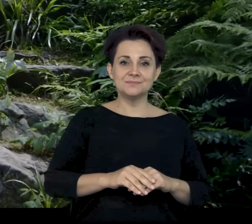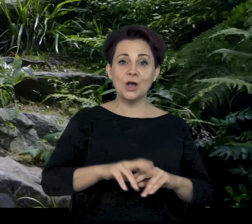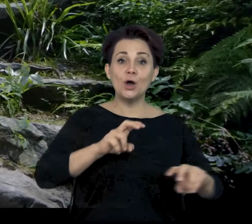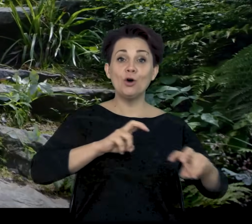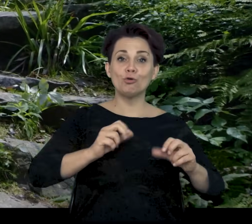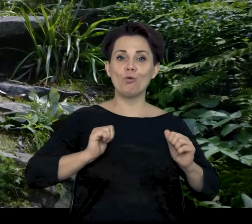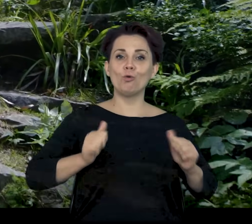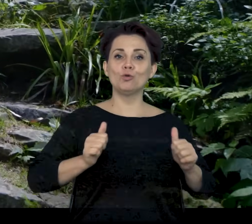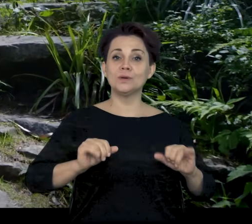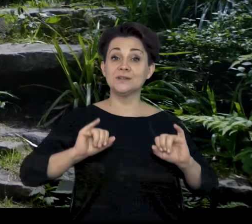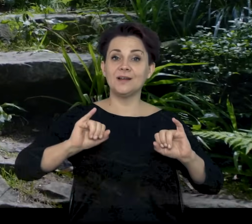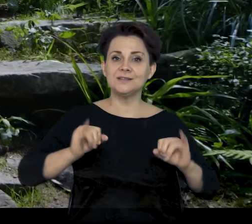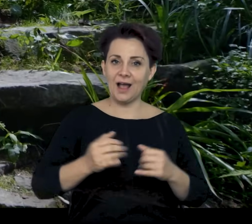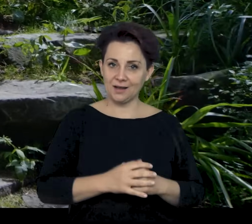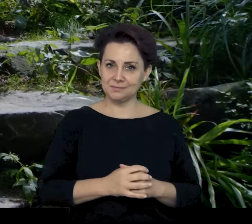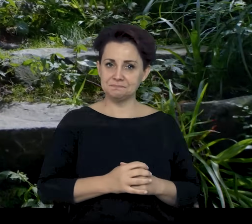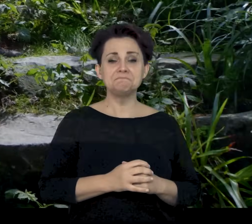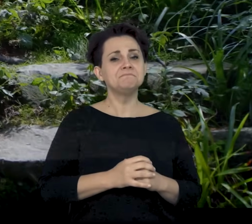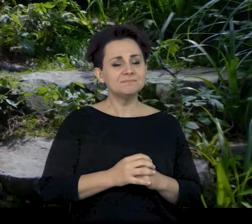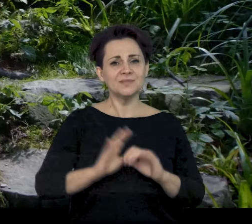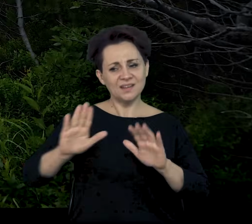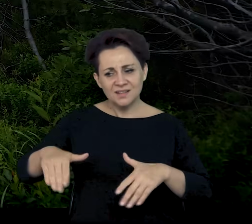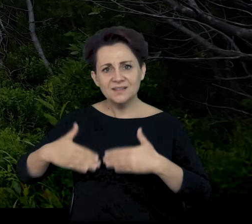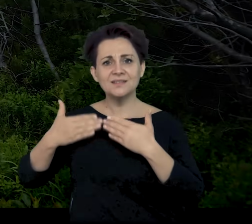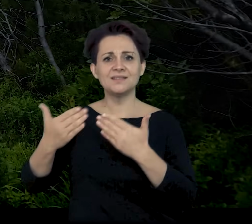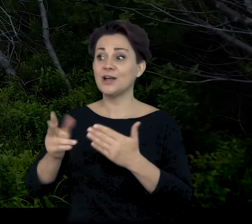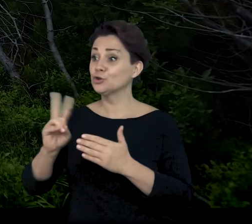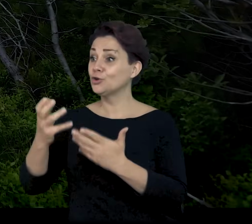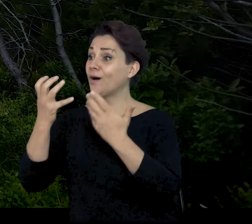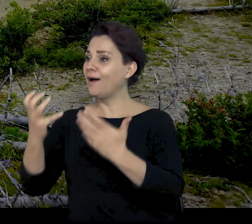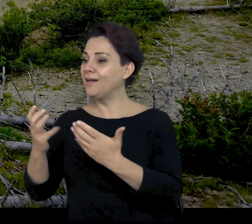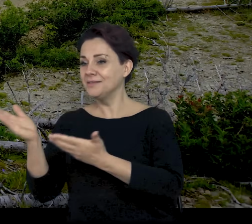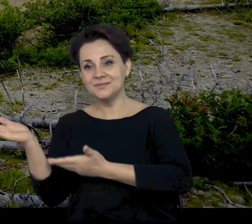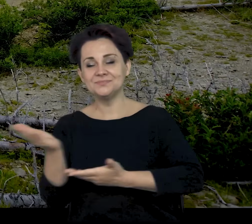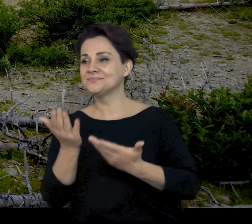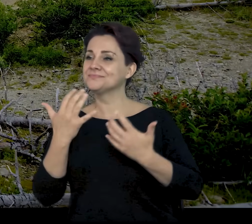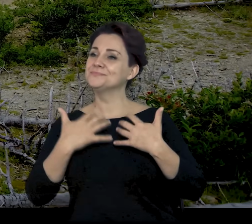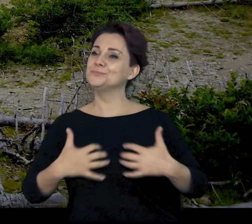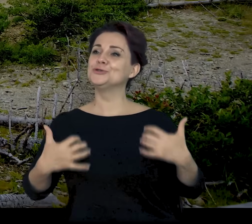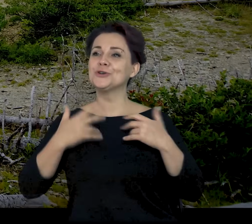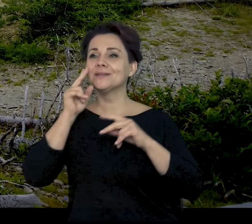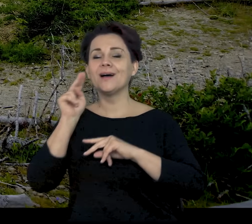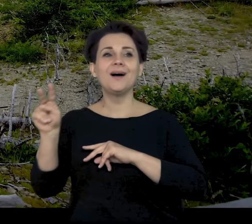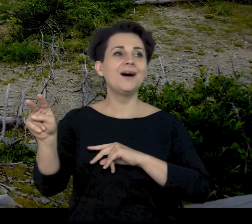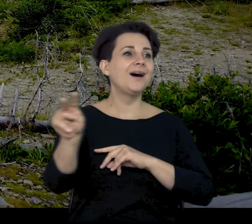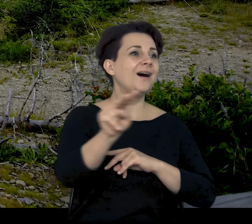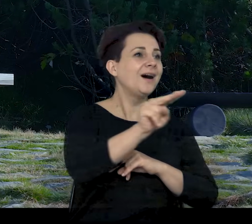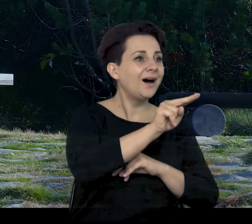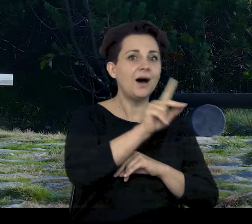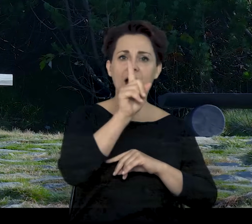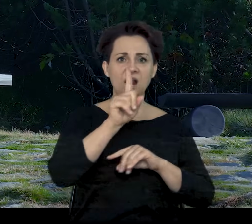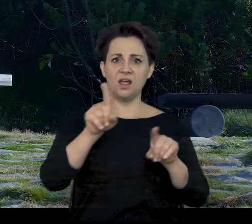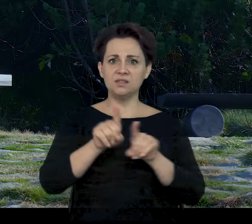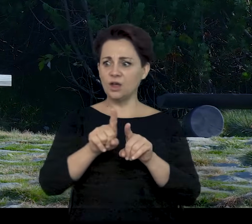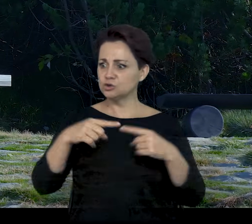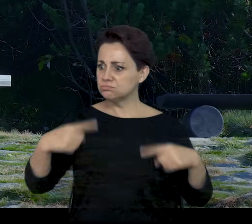turystyczny w taki sposób, aby z jednej strony umożliwić chętnym podziwianie przyrody, a z drugiej jej nie